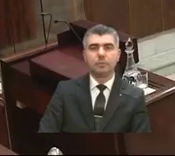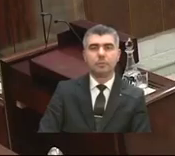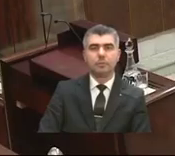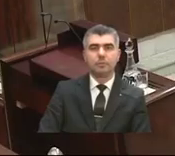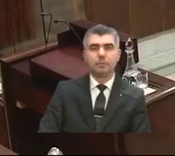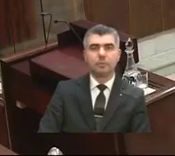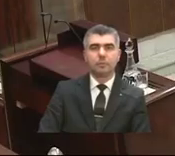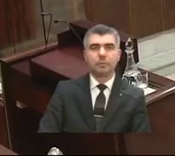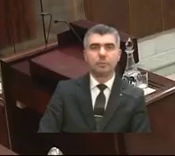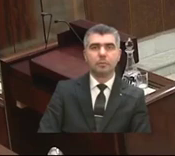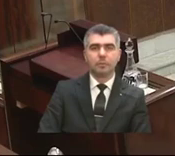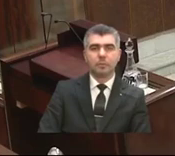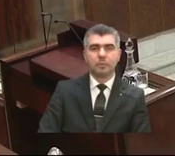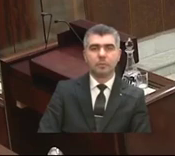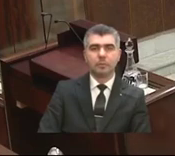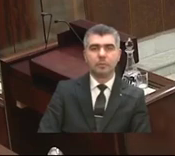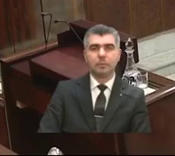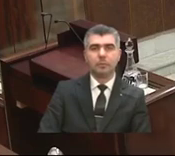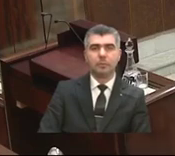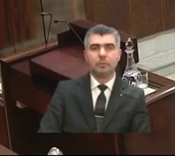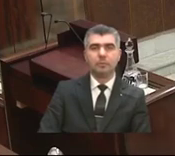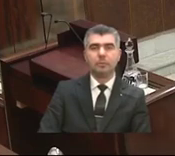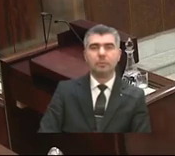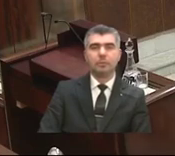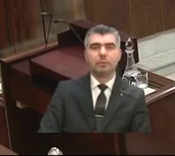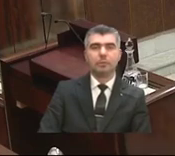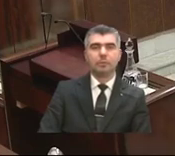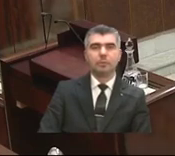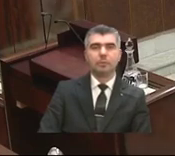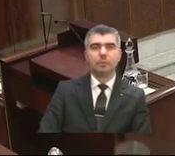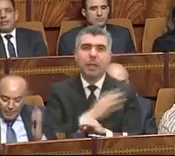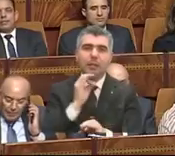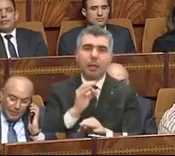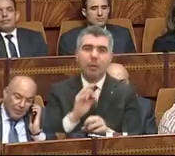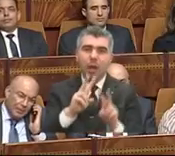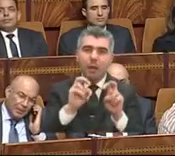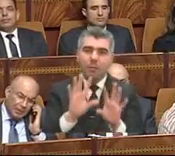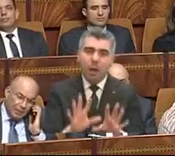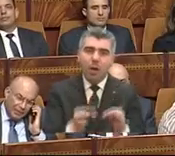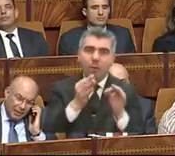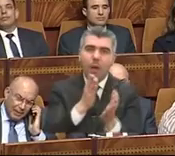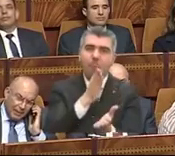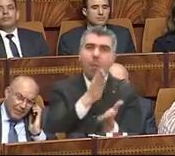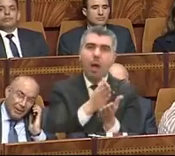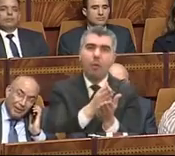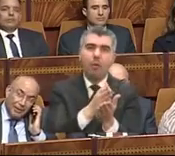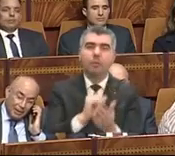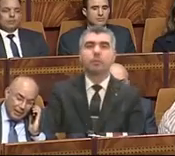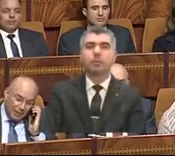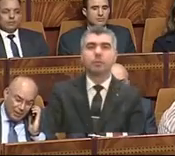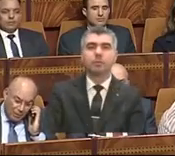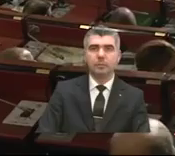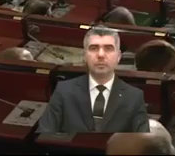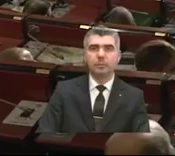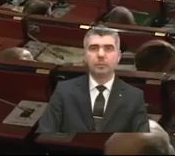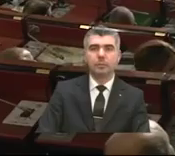يعتبر شريكا تاريخيا للمغرب ويأسف لتلك المواقف والممارسات التي لا علاقة